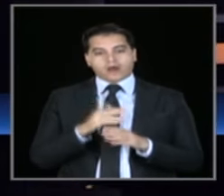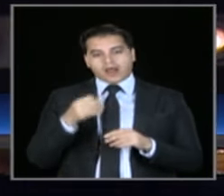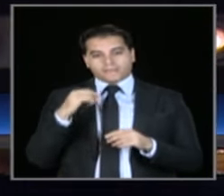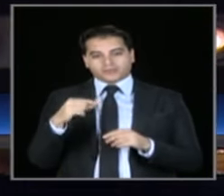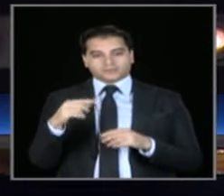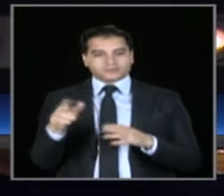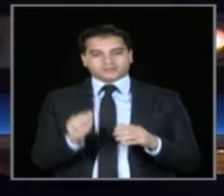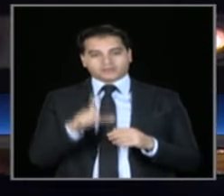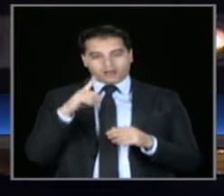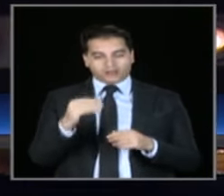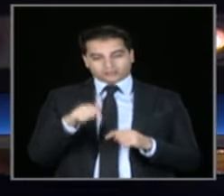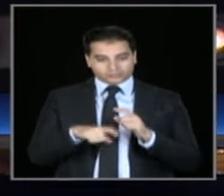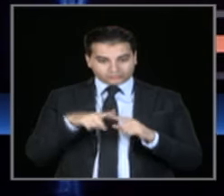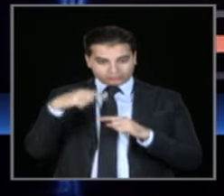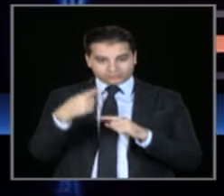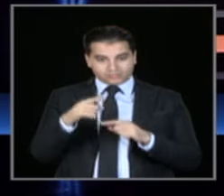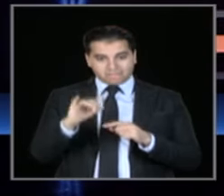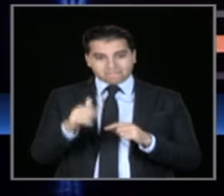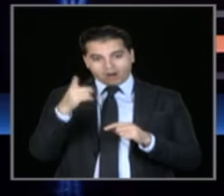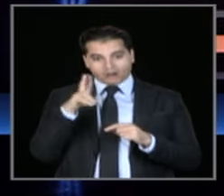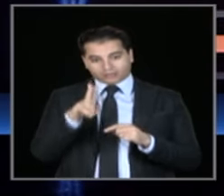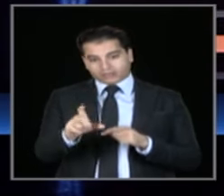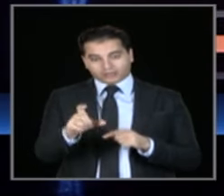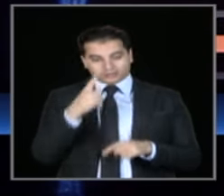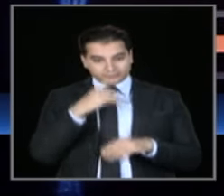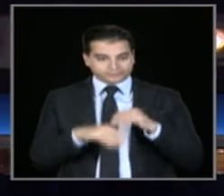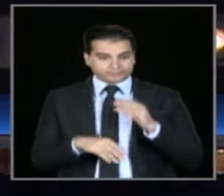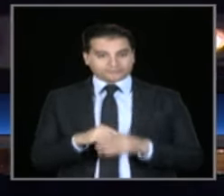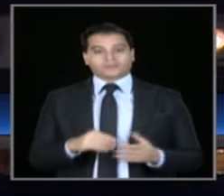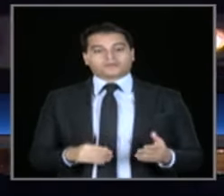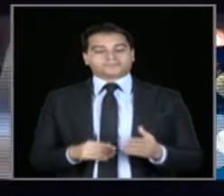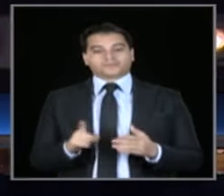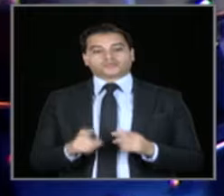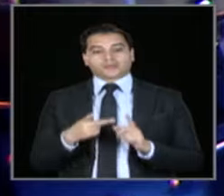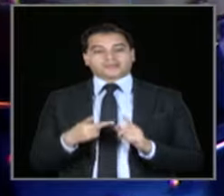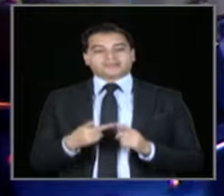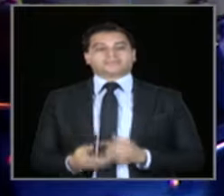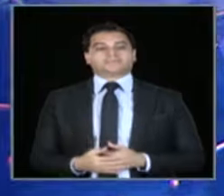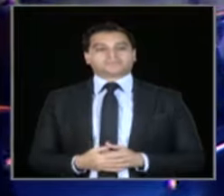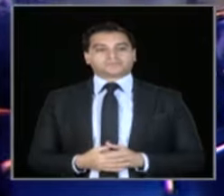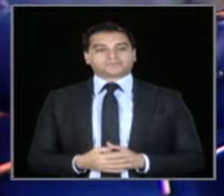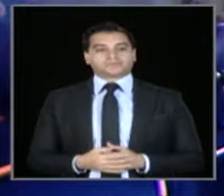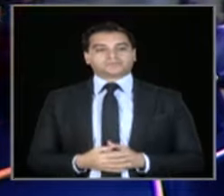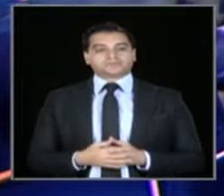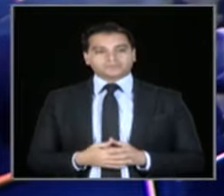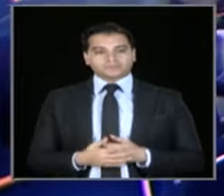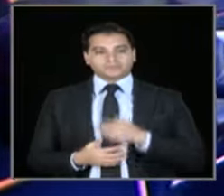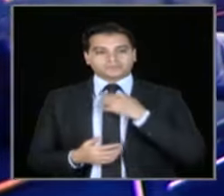صالح، مارتن. مارتن ممكن تتقدم أو عبد الله يتعادل. السؤال الثاني،